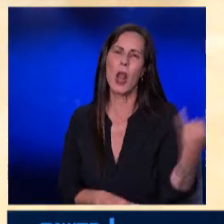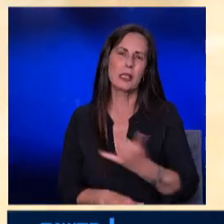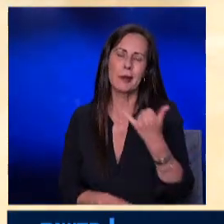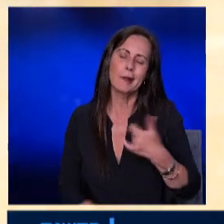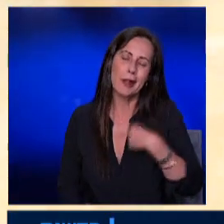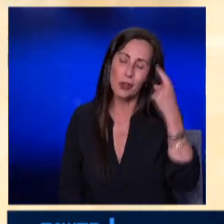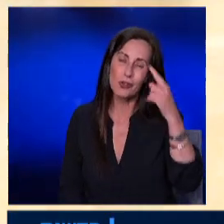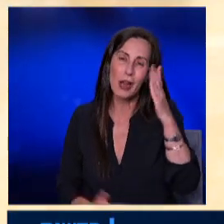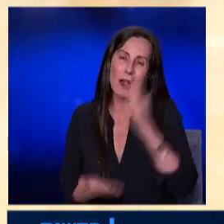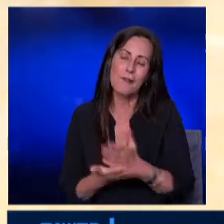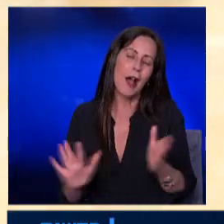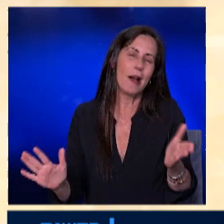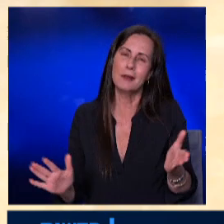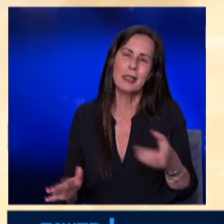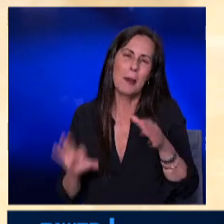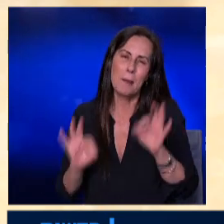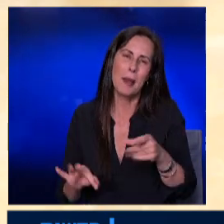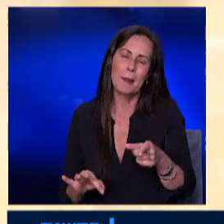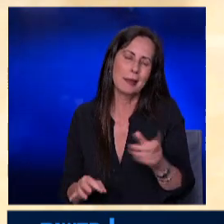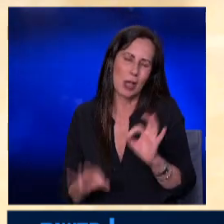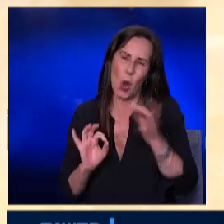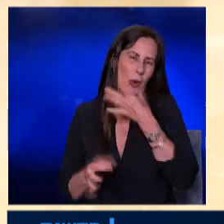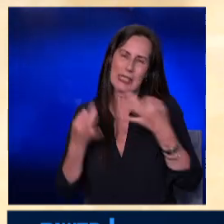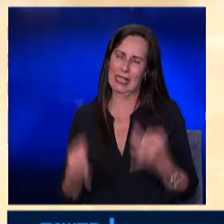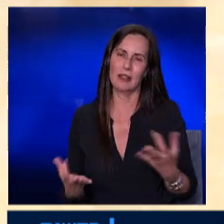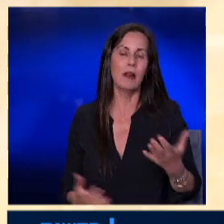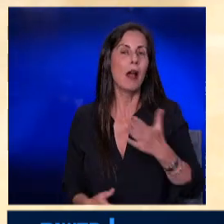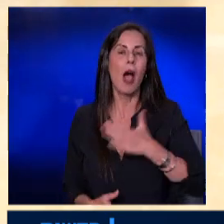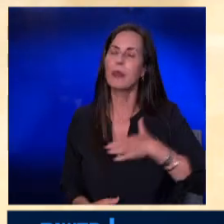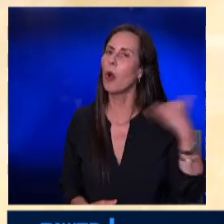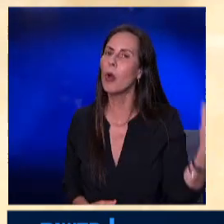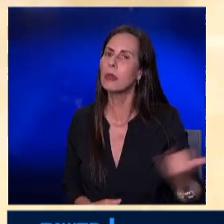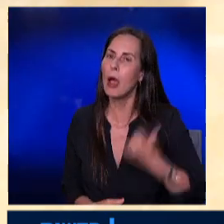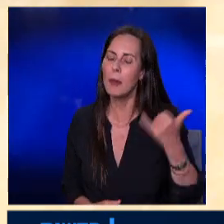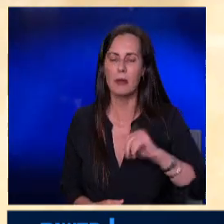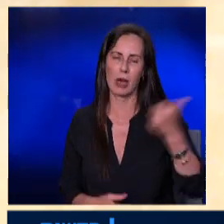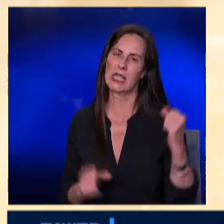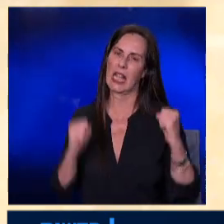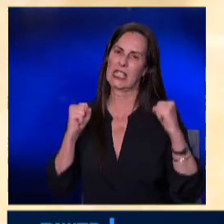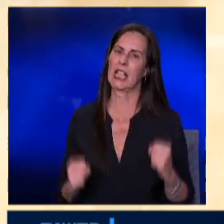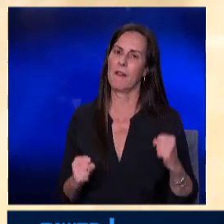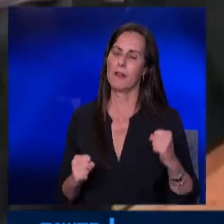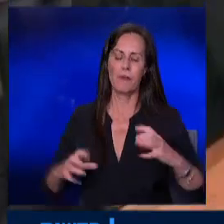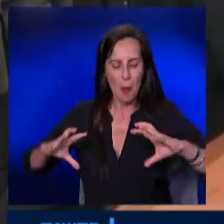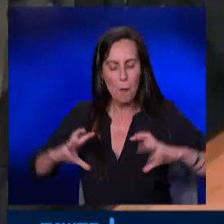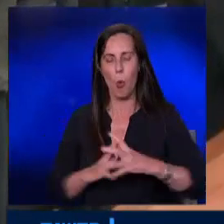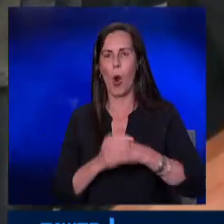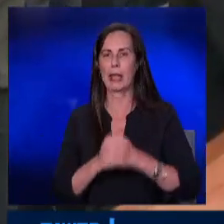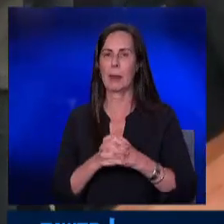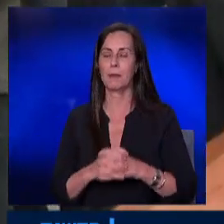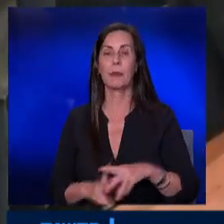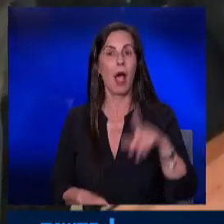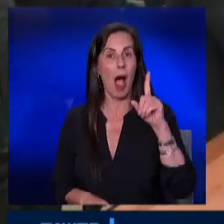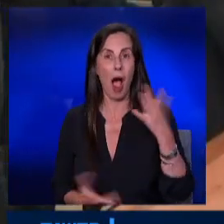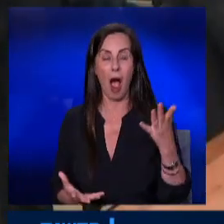חושבת שכבר אפשר להתייחס אליהם גם כן בגיחוך. אנחנו תמיד היינו היציבים ביותר והמאוחדים ביותר. אלא